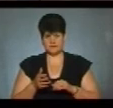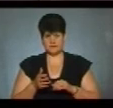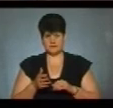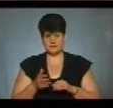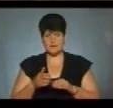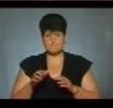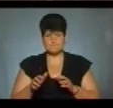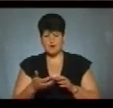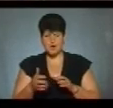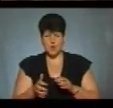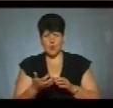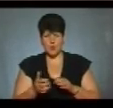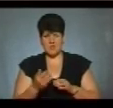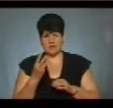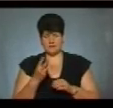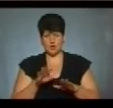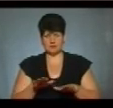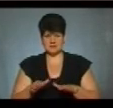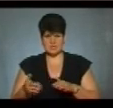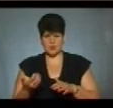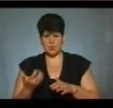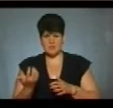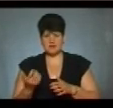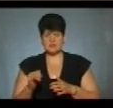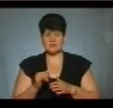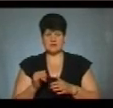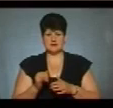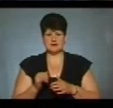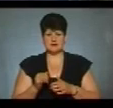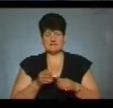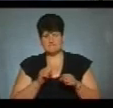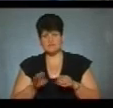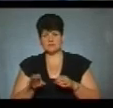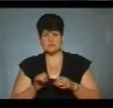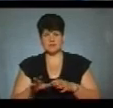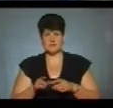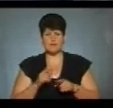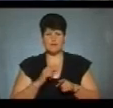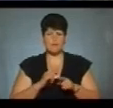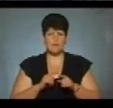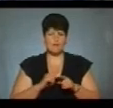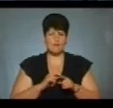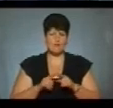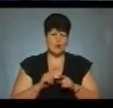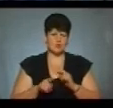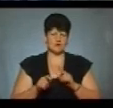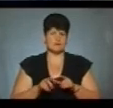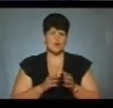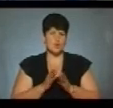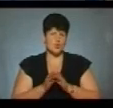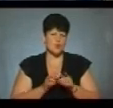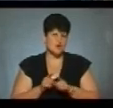так, прокопали, в трьох місцях прокопали і випускали. І морква, і огірки, і